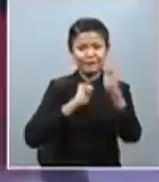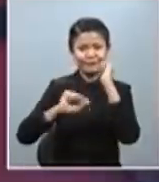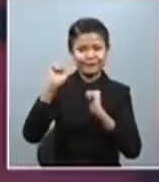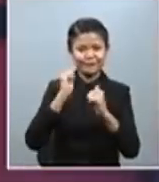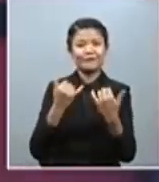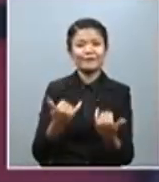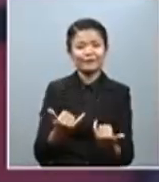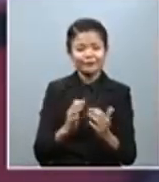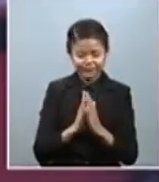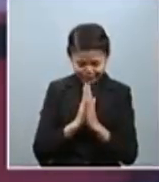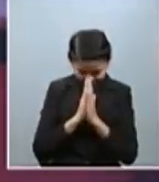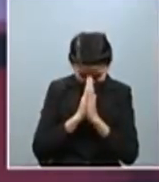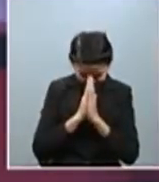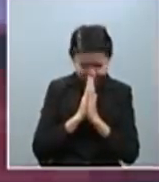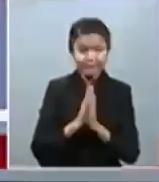ค่ะสวัสดีค่ะ